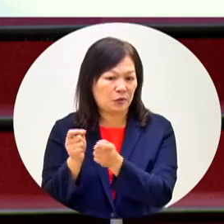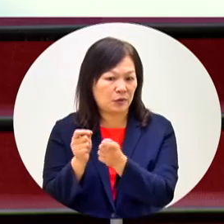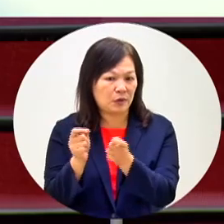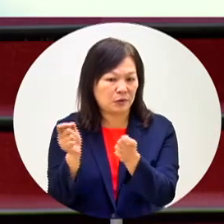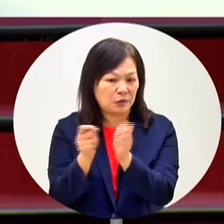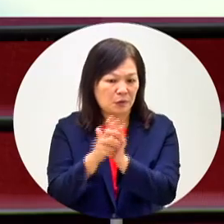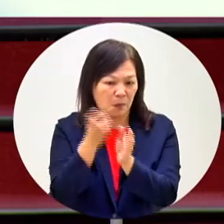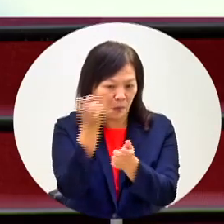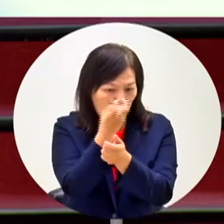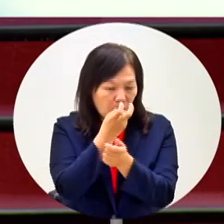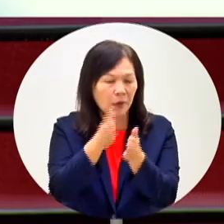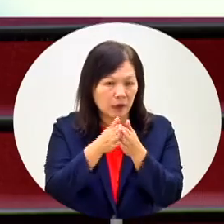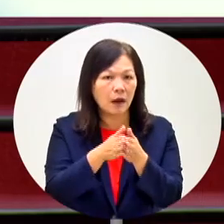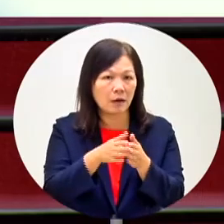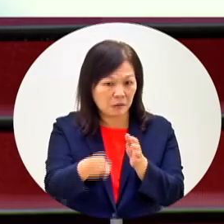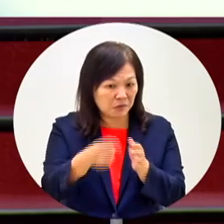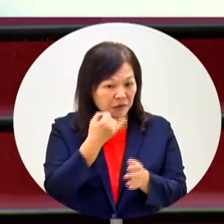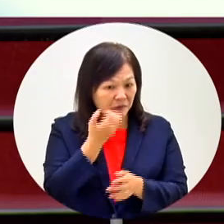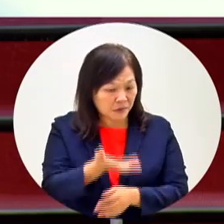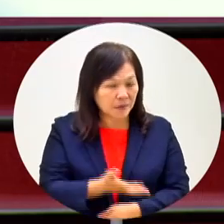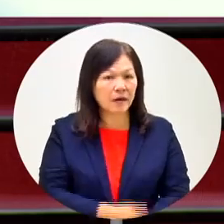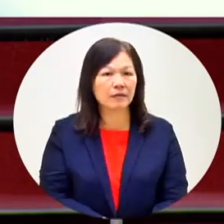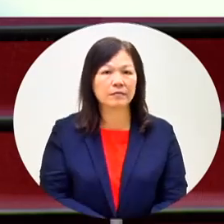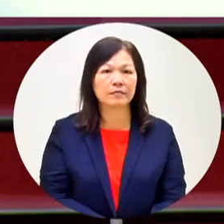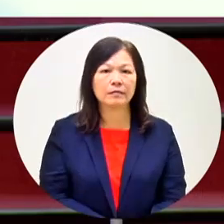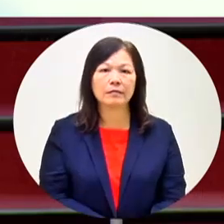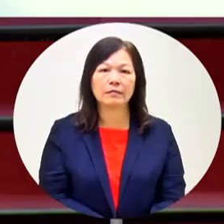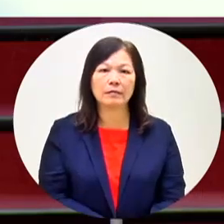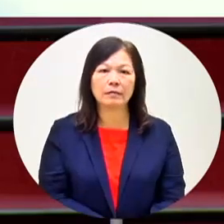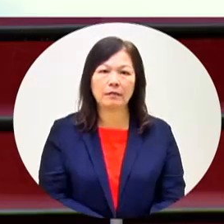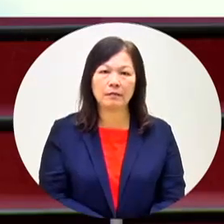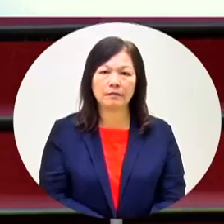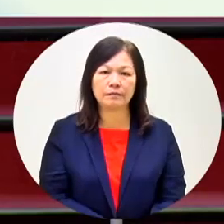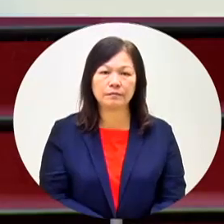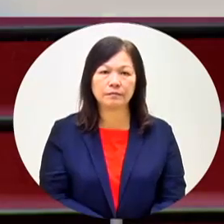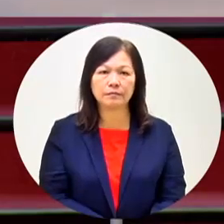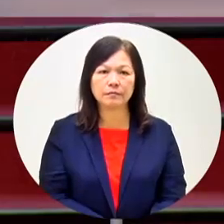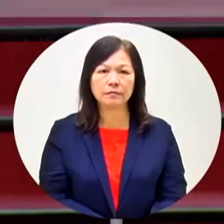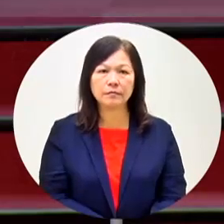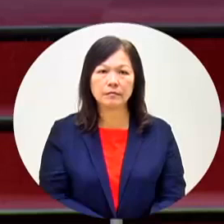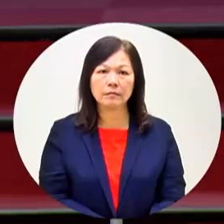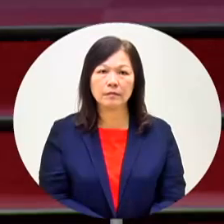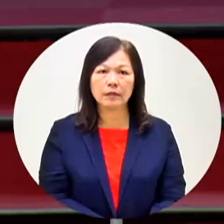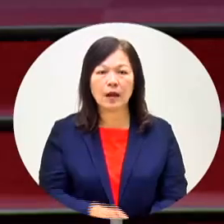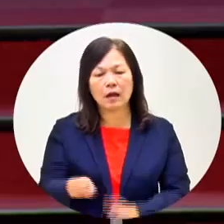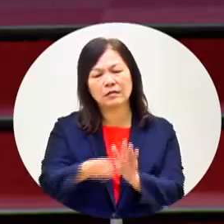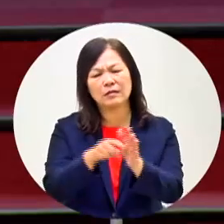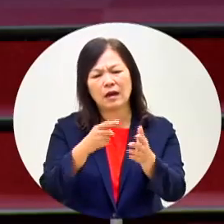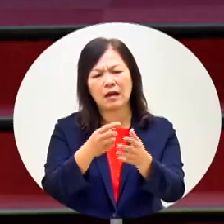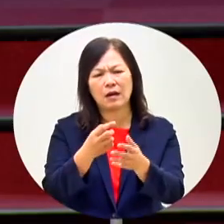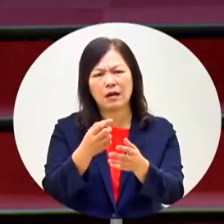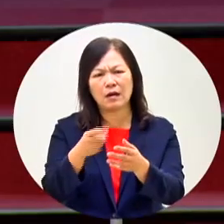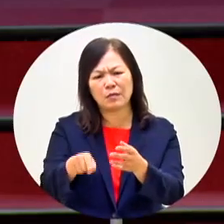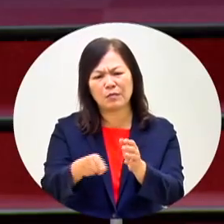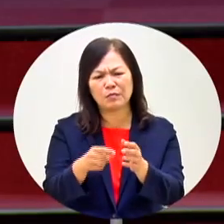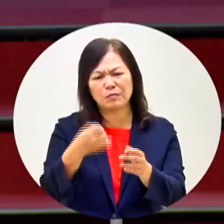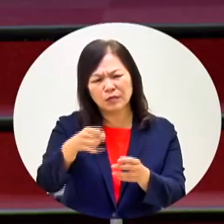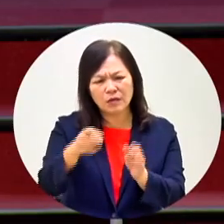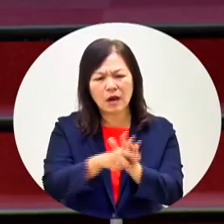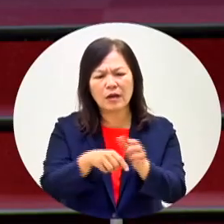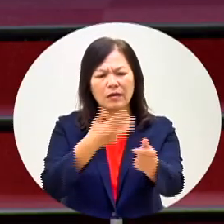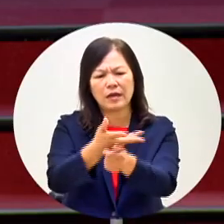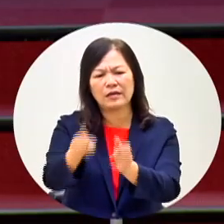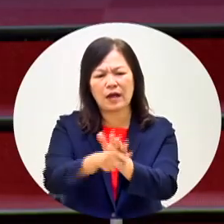到未？议长， 来，等我嘞。 阮的治安都无好啊，哦，是咪要予伊收尾嘛，予伊抢功嘛？